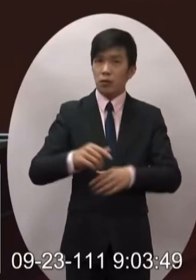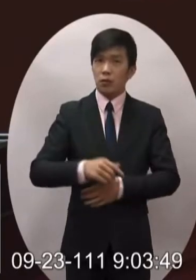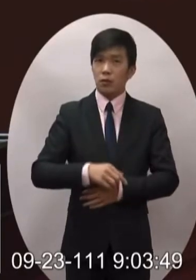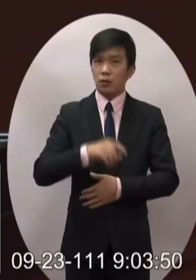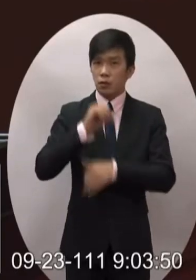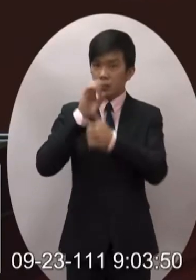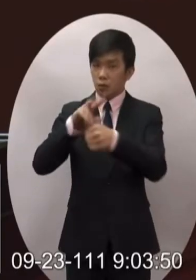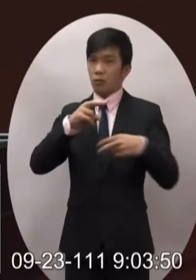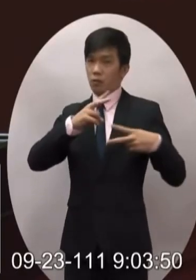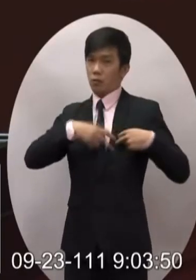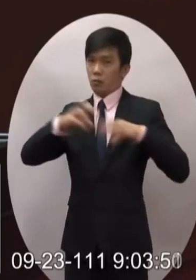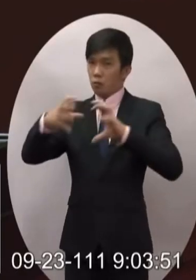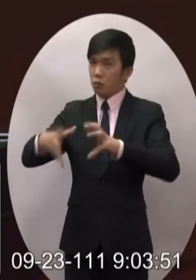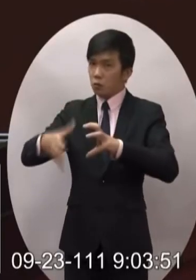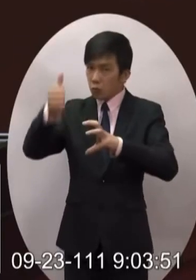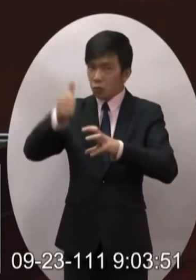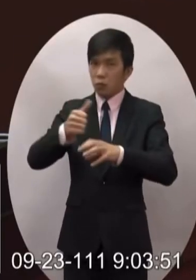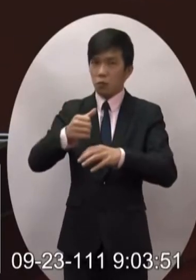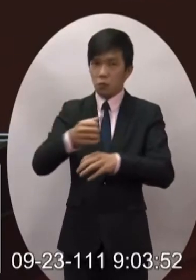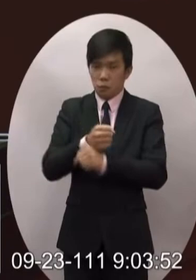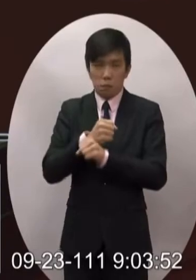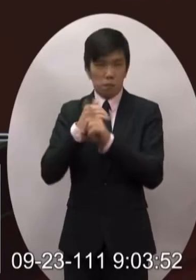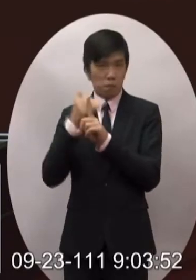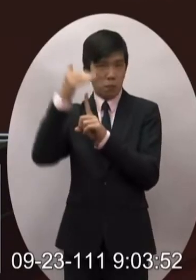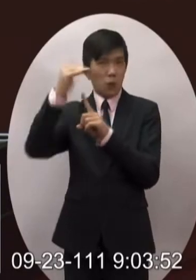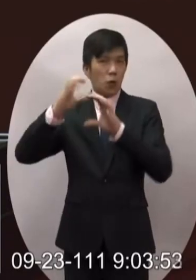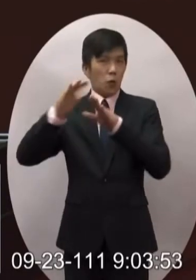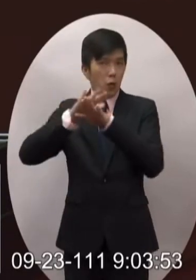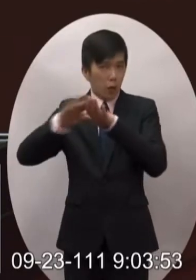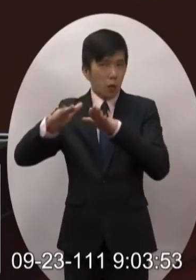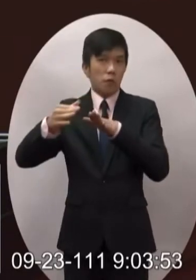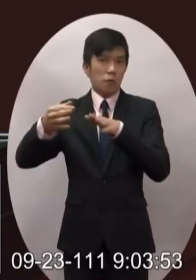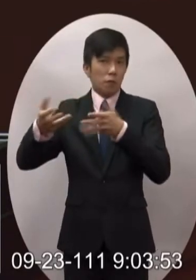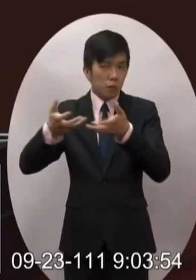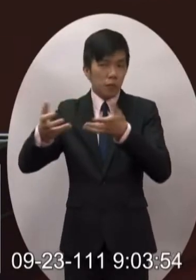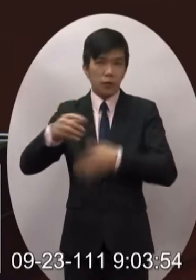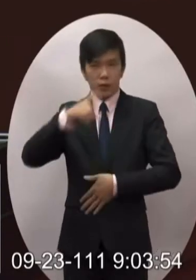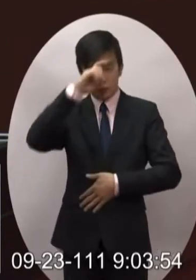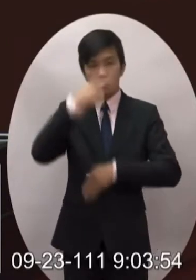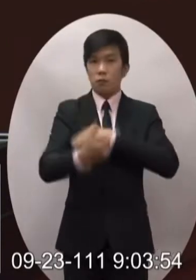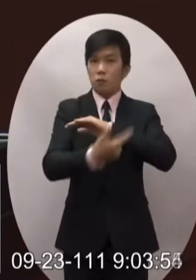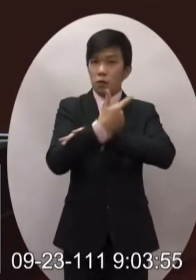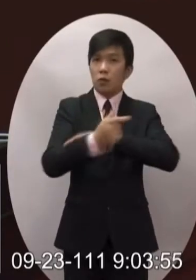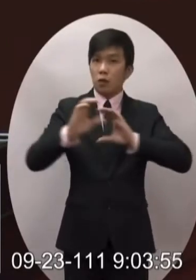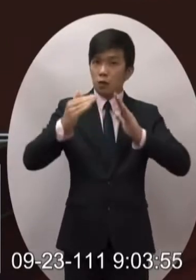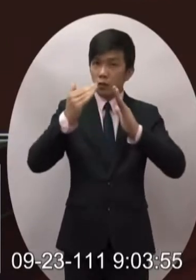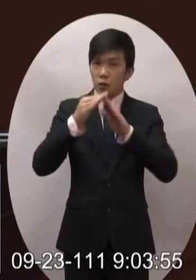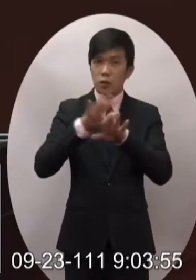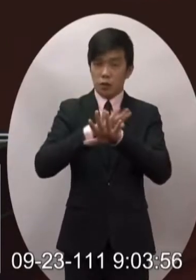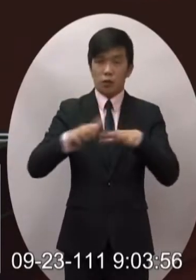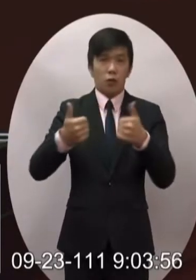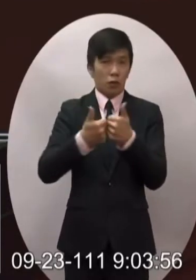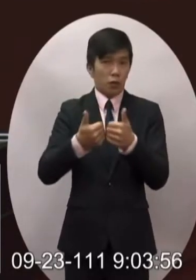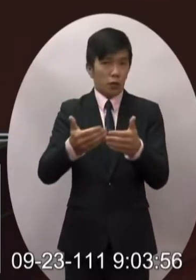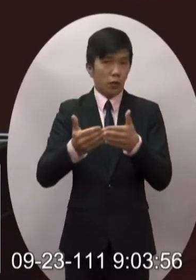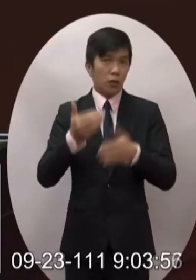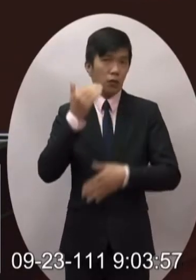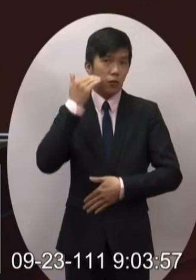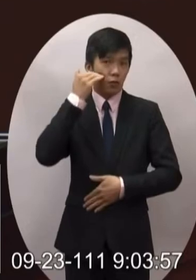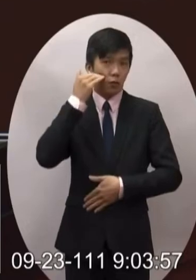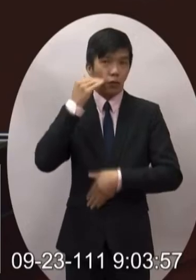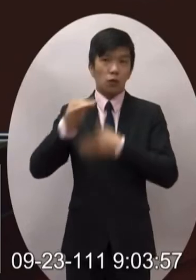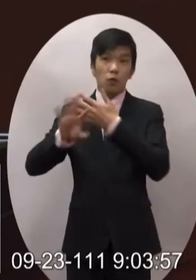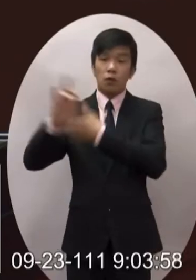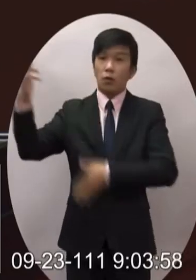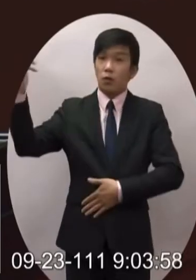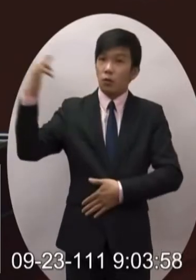为国安层级作为因应，请蔡总统尽快召开国家安全会议，针对开放边境后以及